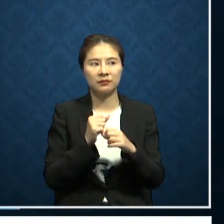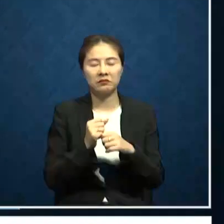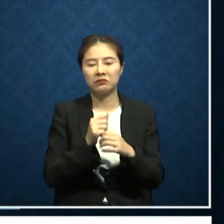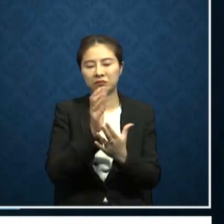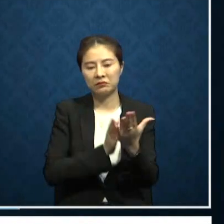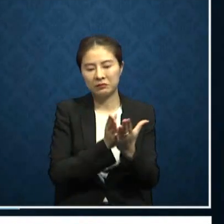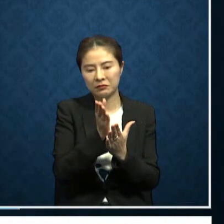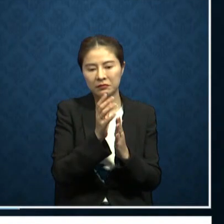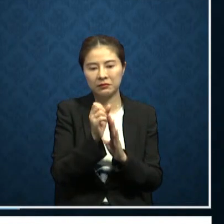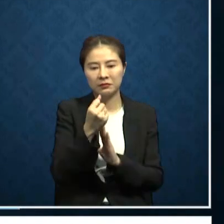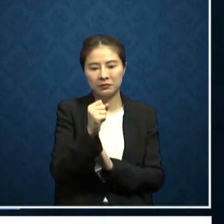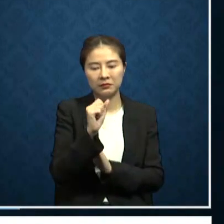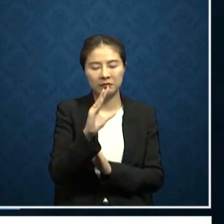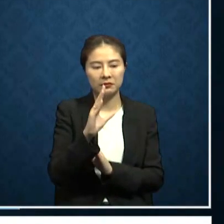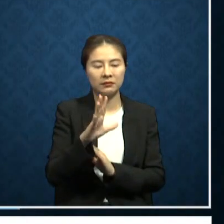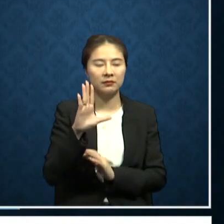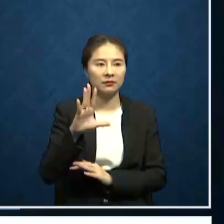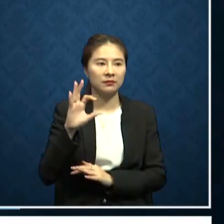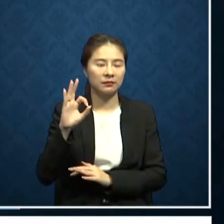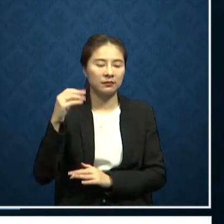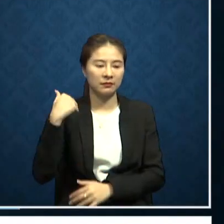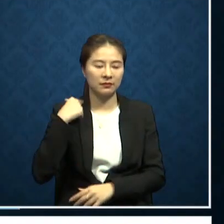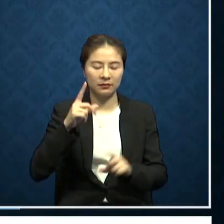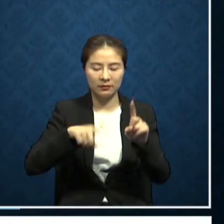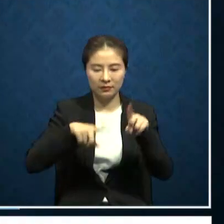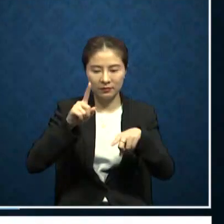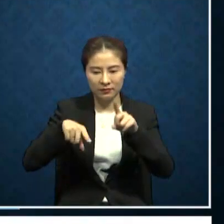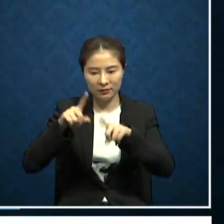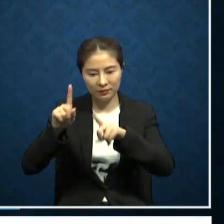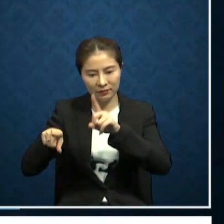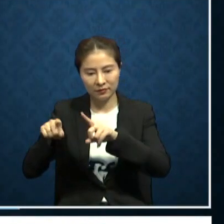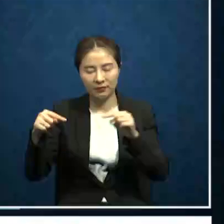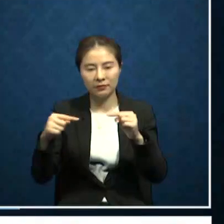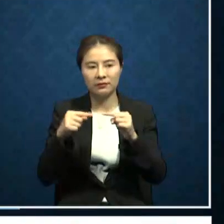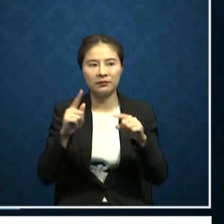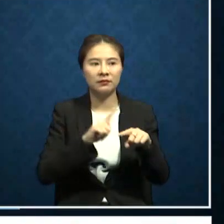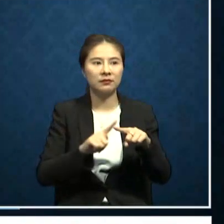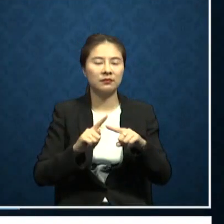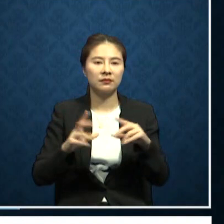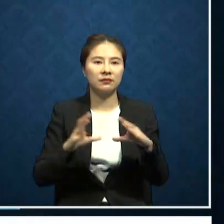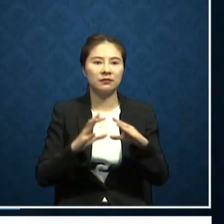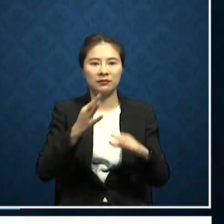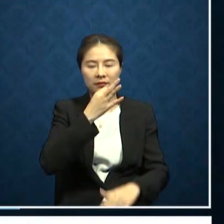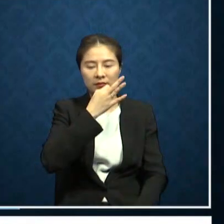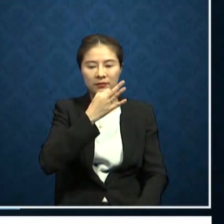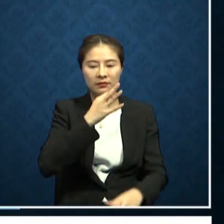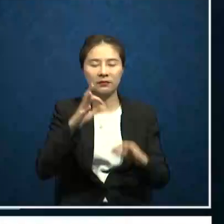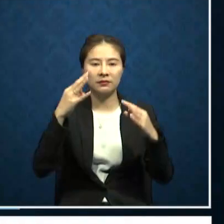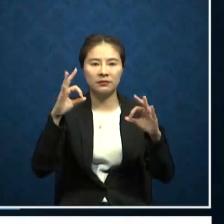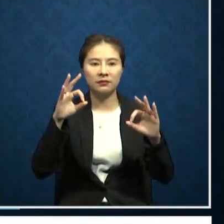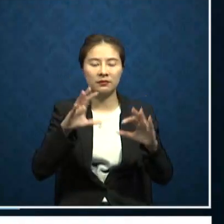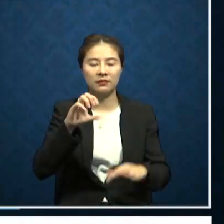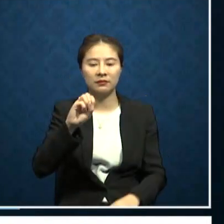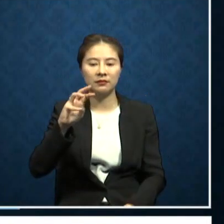สาขารวมถึงธุรกิจ 5fให้มีความหลากหลายและหลากหลายขนาดของธุรกิจนะคะตั้งแต่กลุ่มอาชีพรับจ้างอิสระกลุ่ม